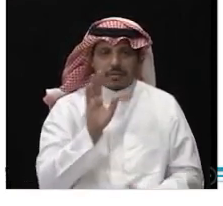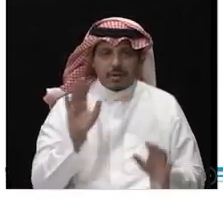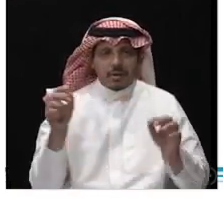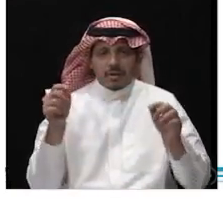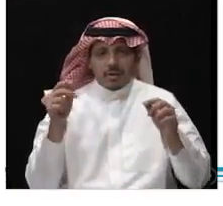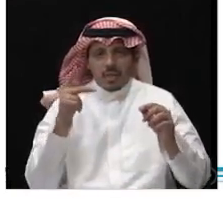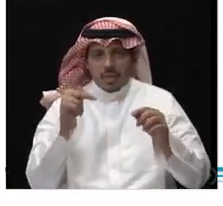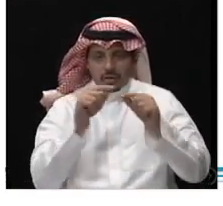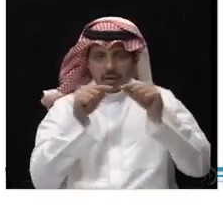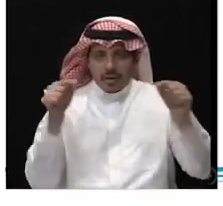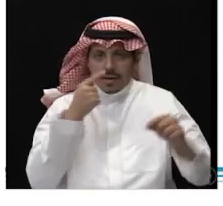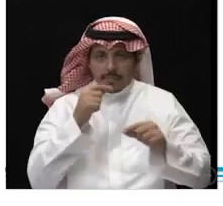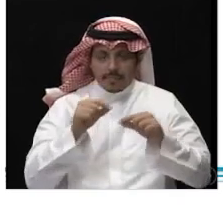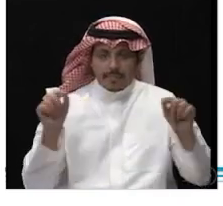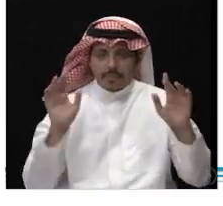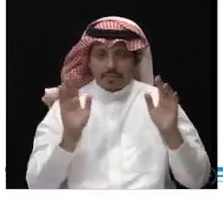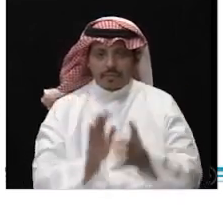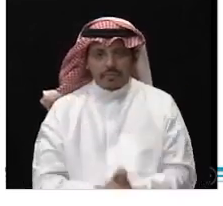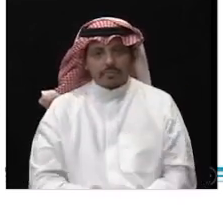على السطر.